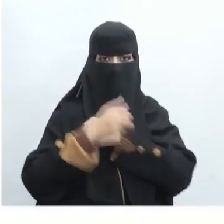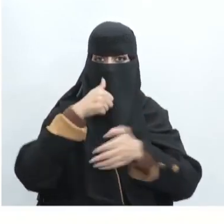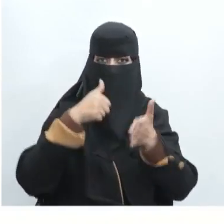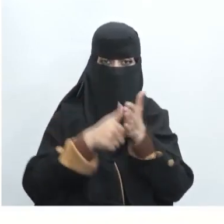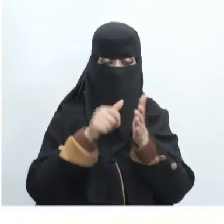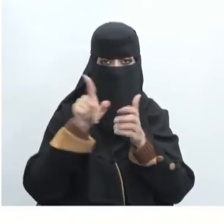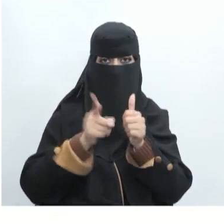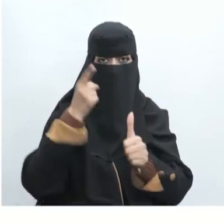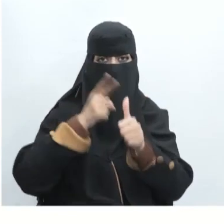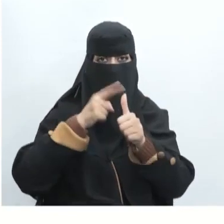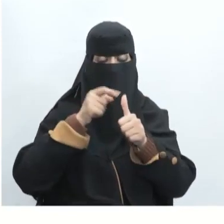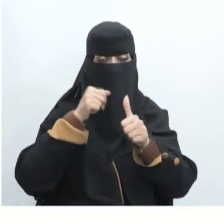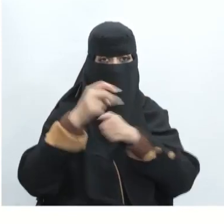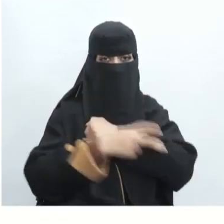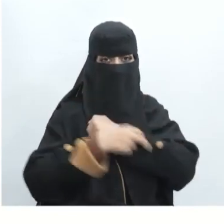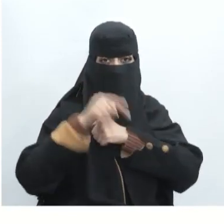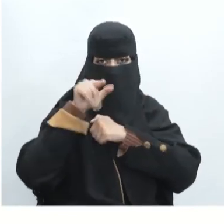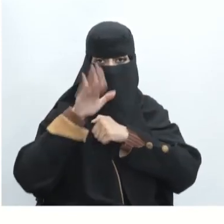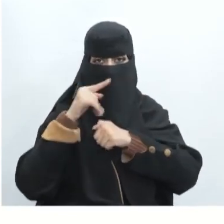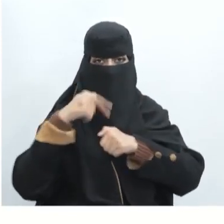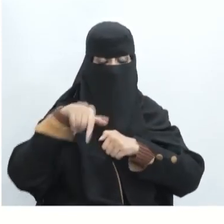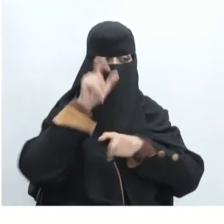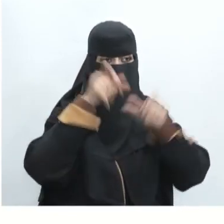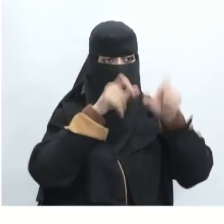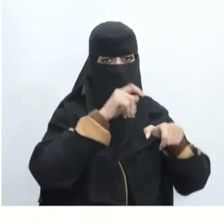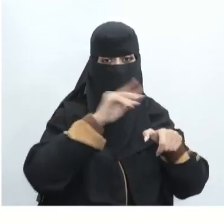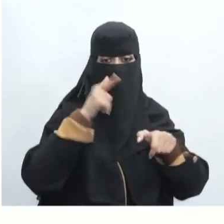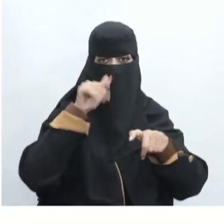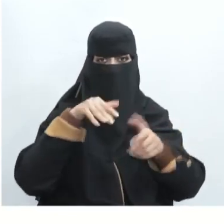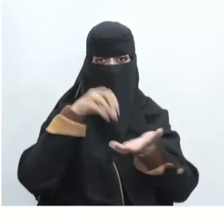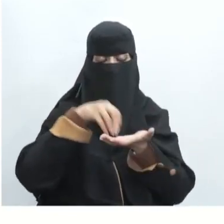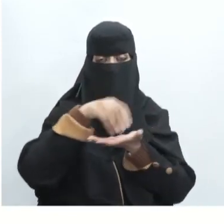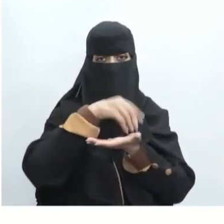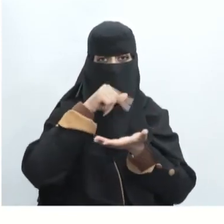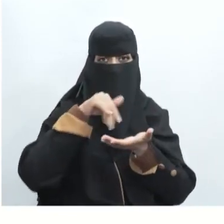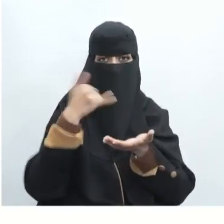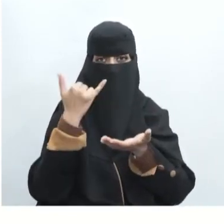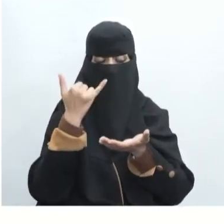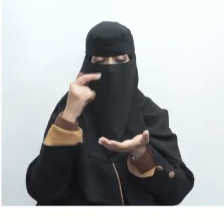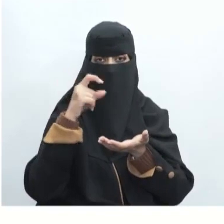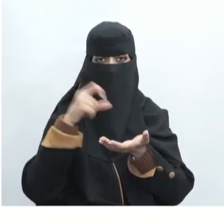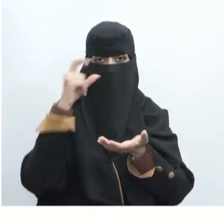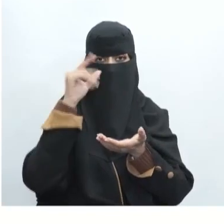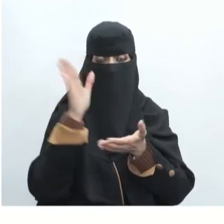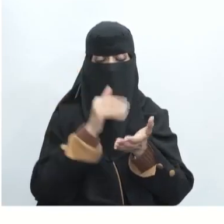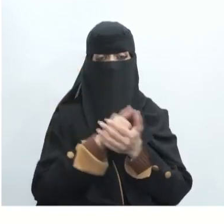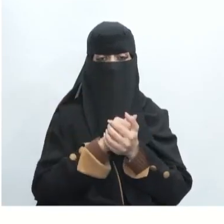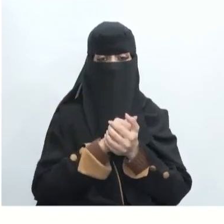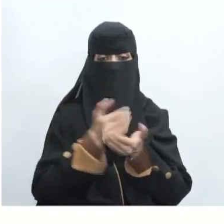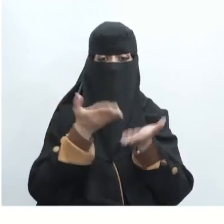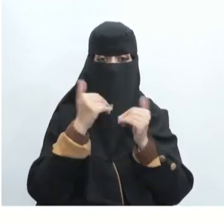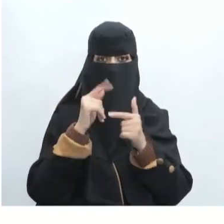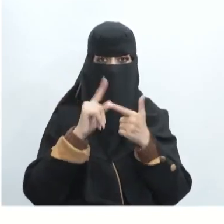الاميه هي الفقر وهذا ما يعانيه العديد العديد من الدول العربيه والدول الاسلاميه